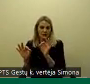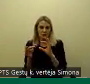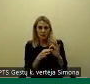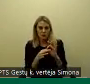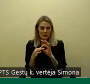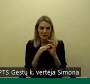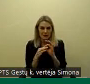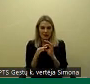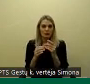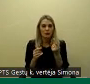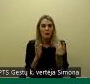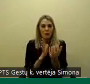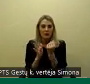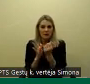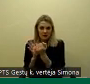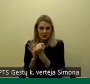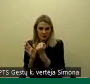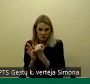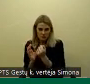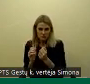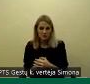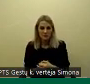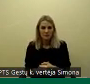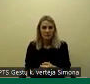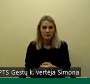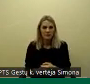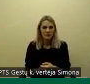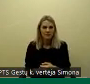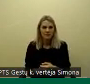su darniuoju vystymusi.